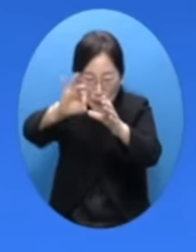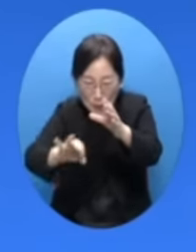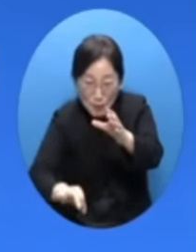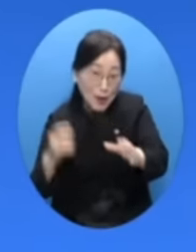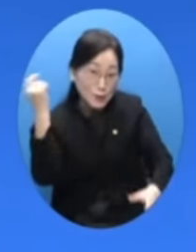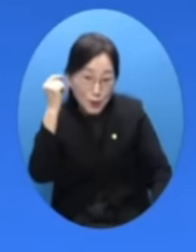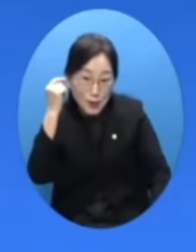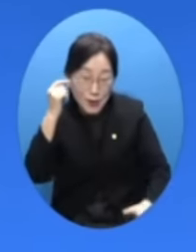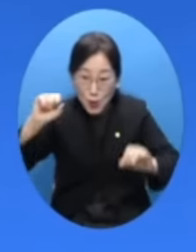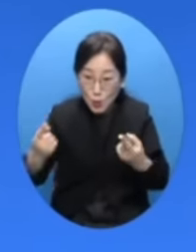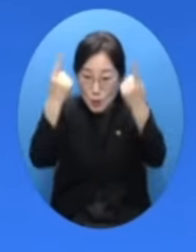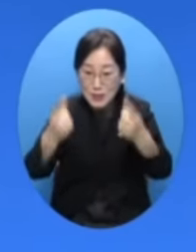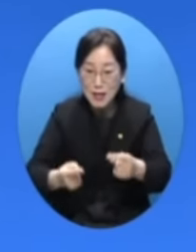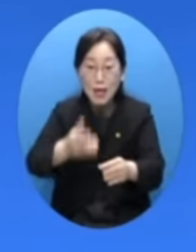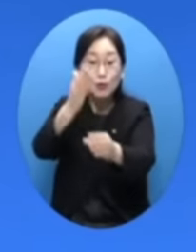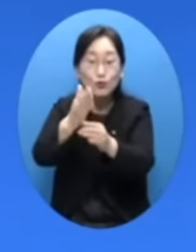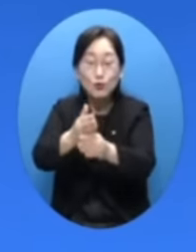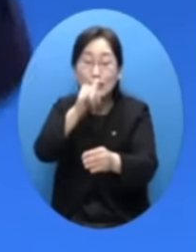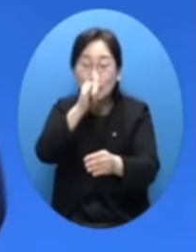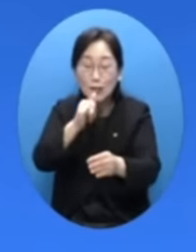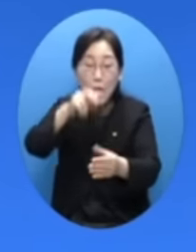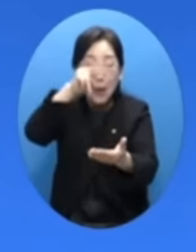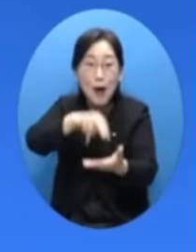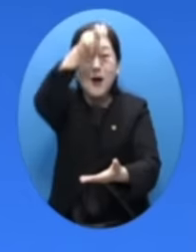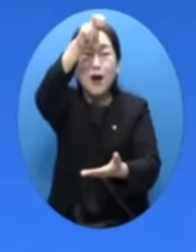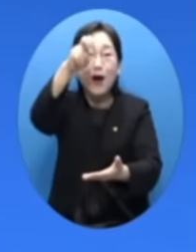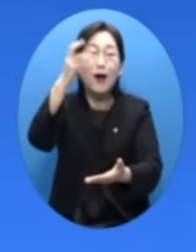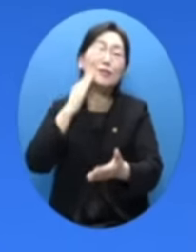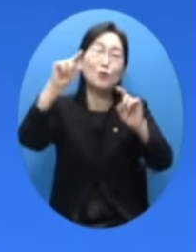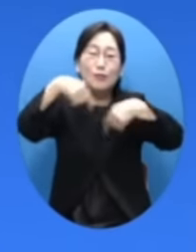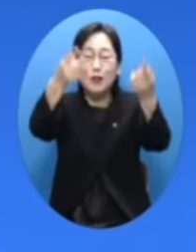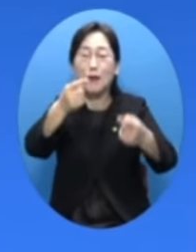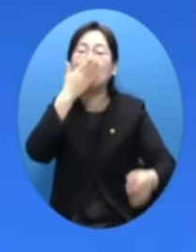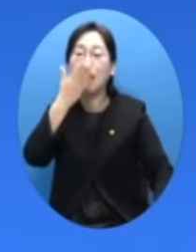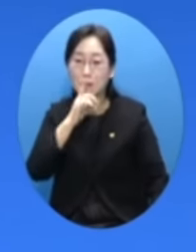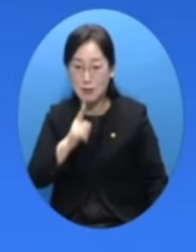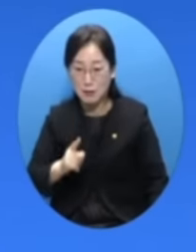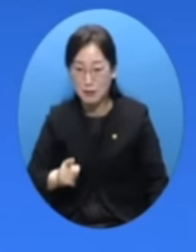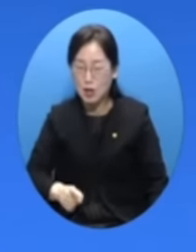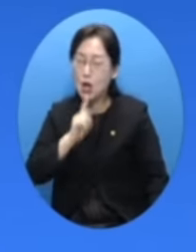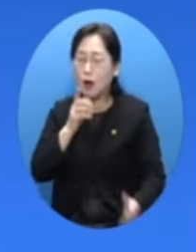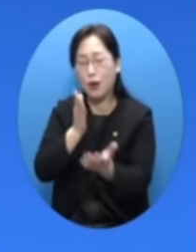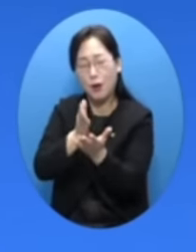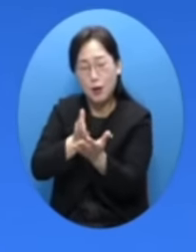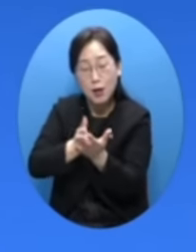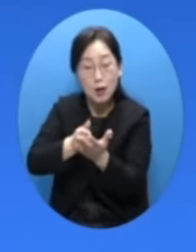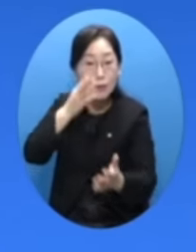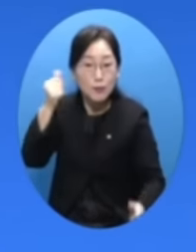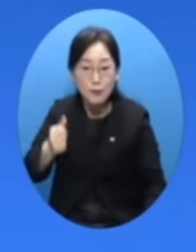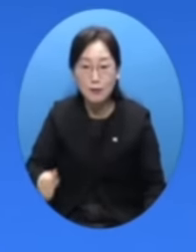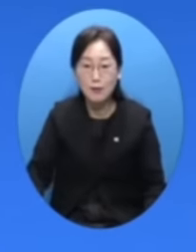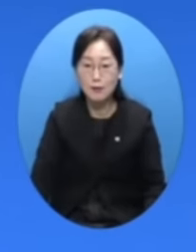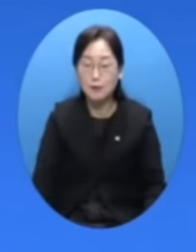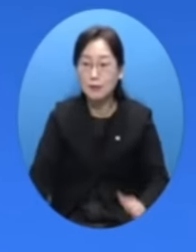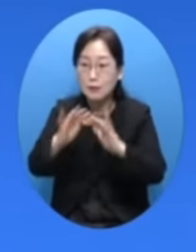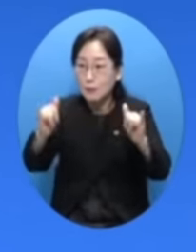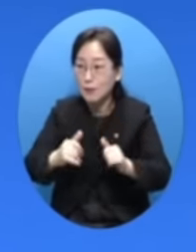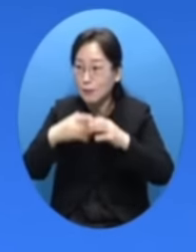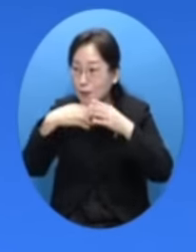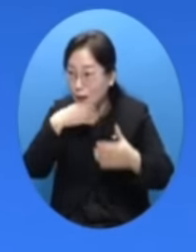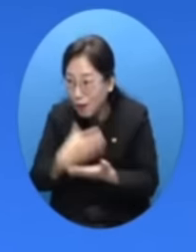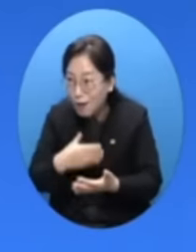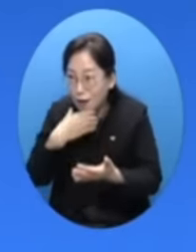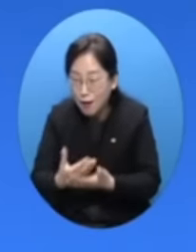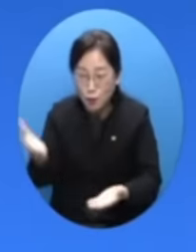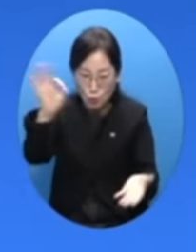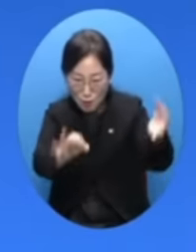소리와 함께 연옥에 있는 영혼들이 풍풍 뛰어서 올라갑니다. 얼마나 달변으로 연설하는지 사람들이 감동받아 막 갖다 박아서